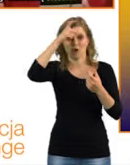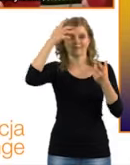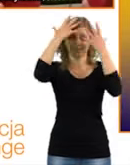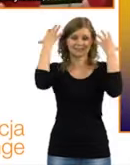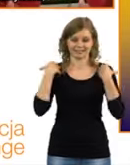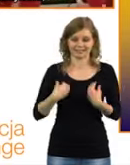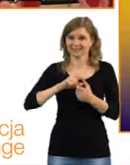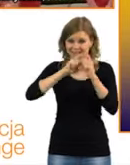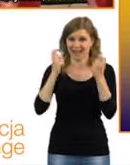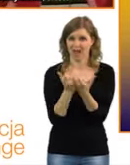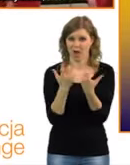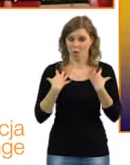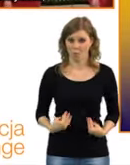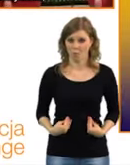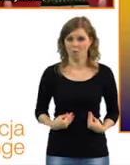całością,